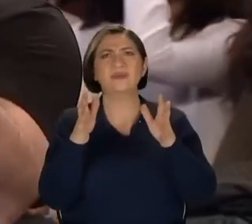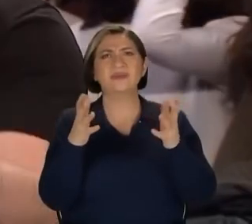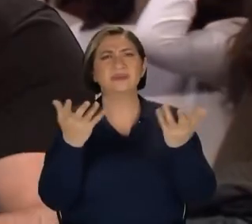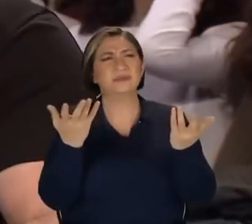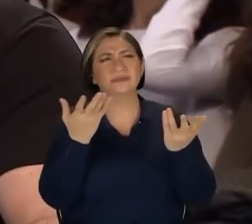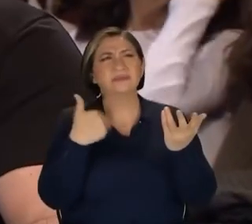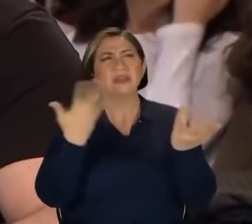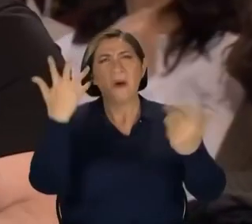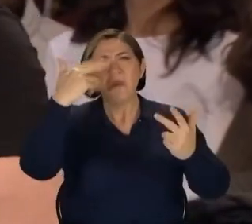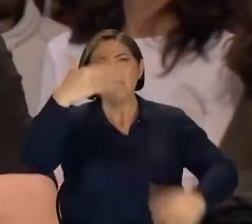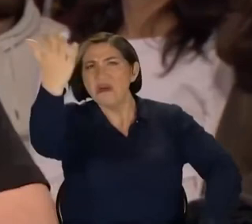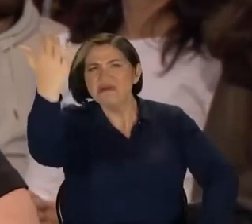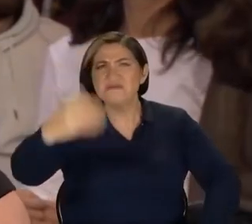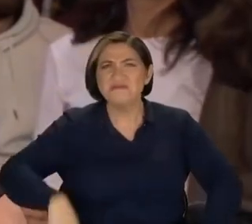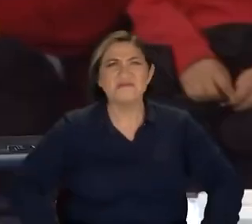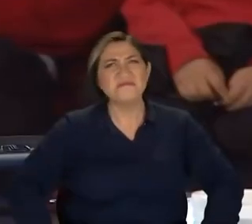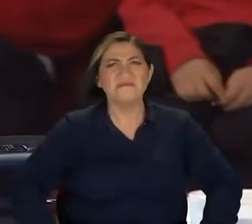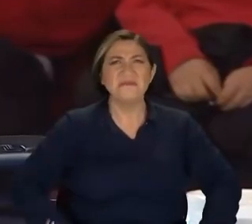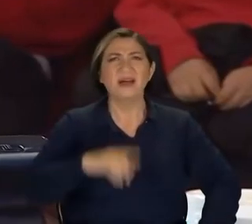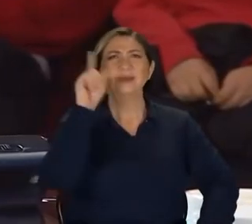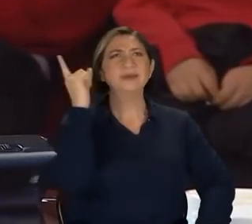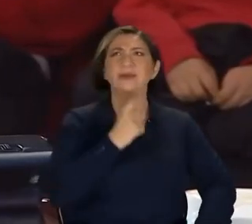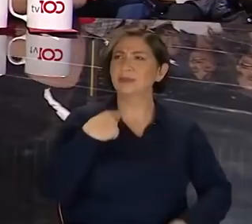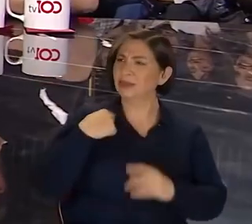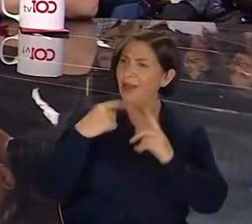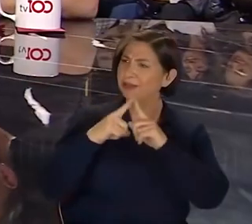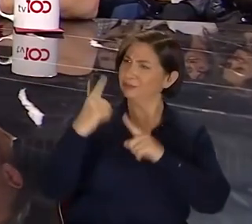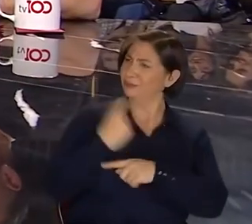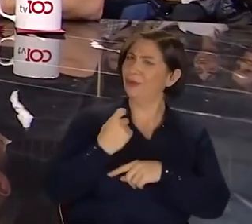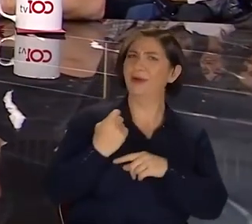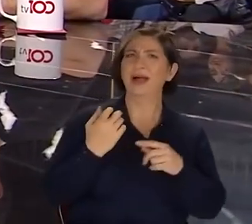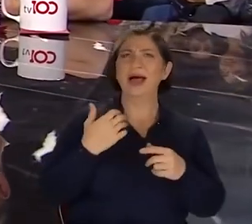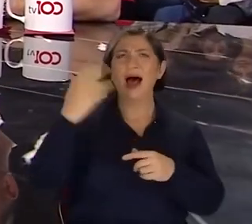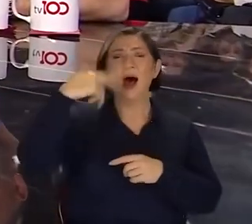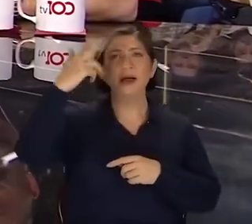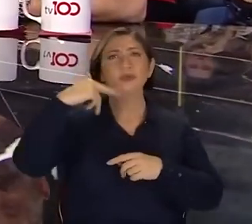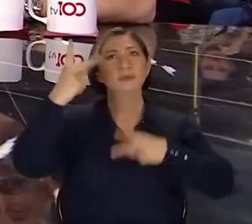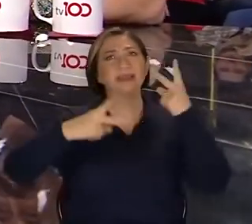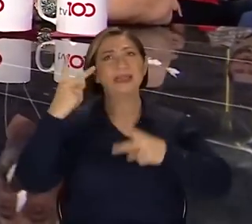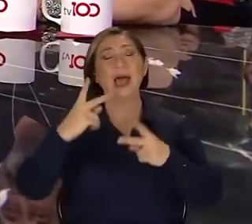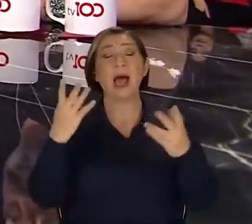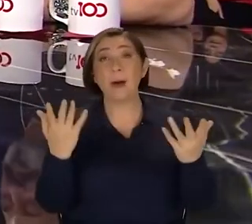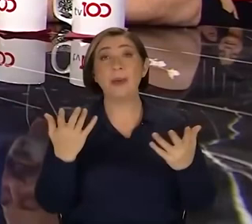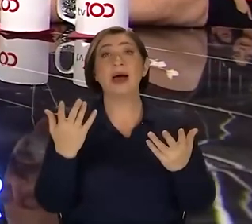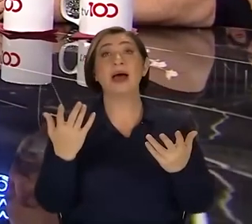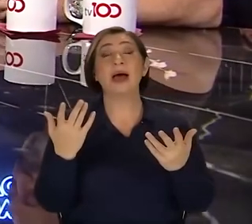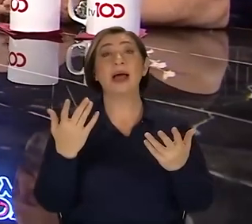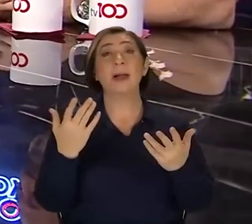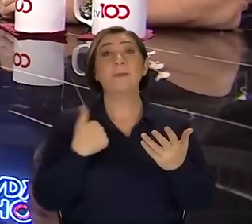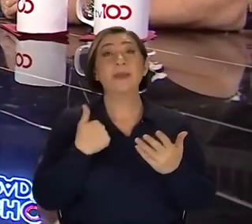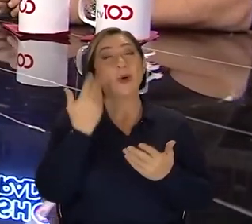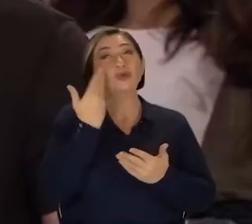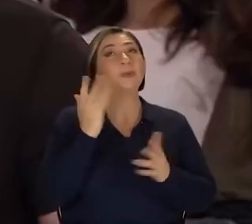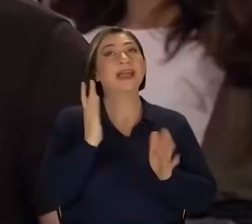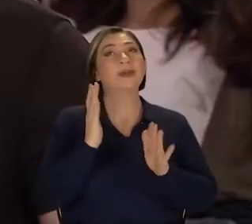niye ağlattın bizi falan diye kızdılar. Yani ağlamışlar bazıları. Halbuki yani benim